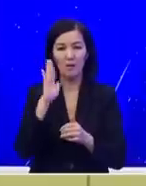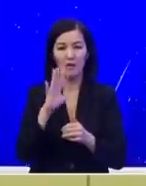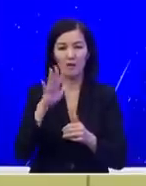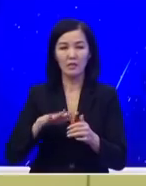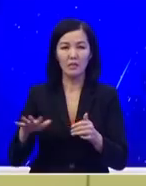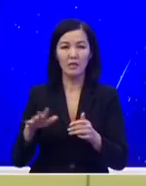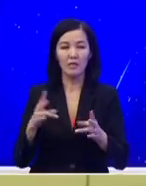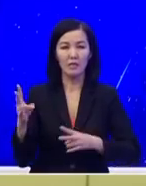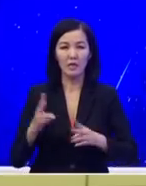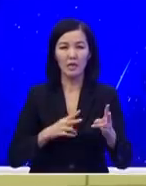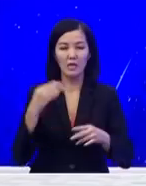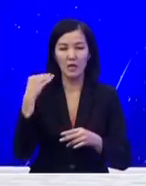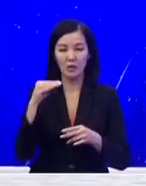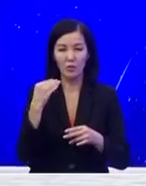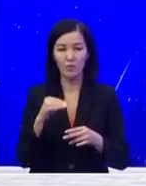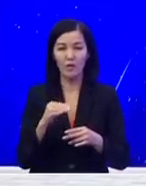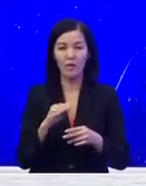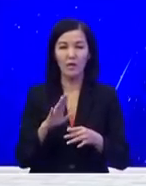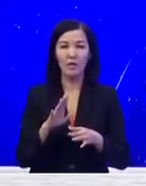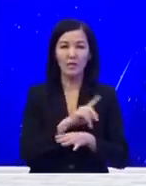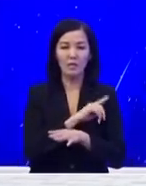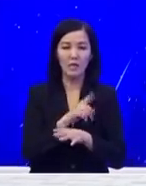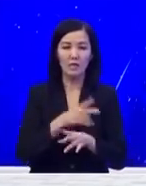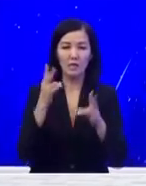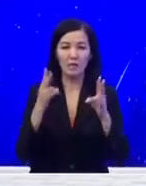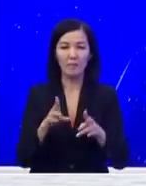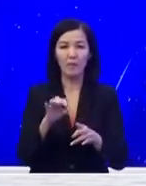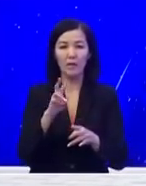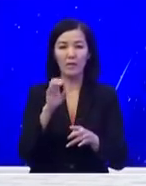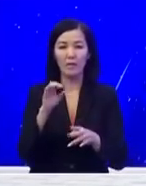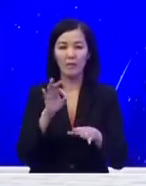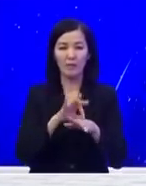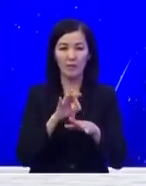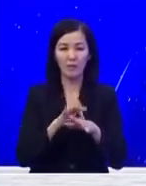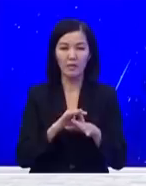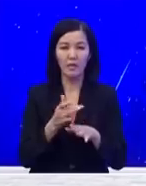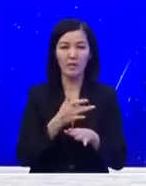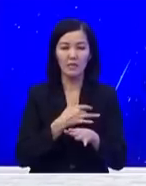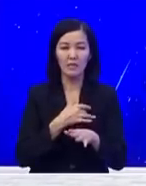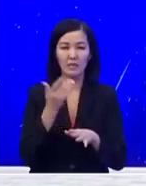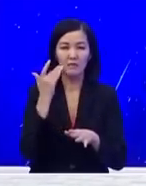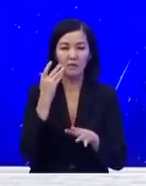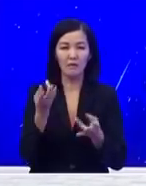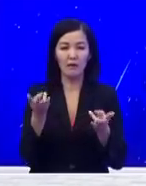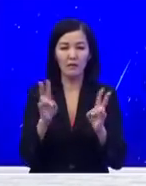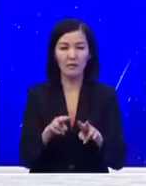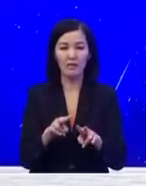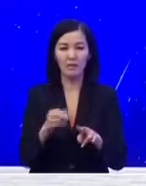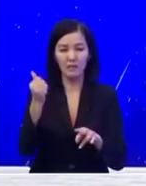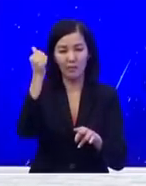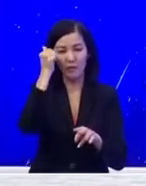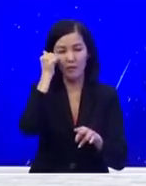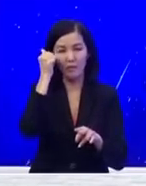теракт в Актобе. Однако самой страшной трагедией обернулась пандемия. В наших сердцах навсегда останется память о тех, кого